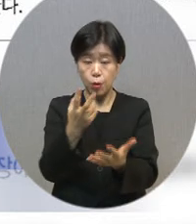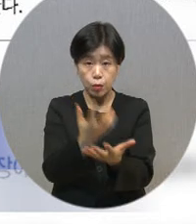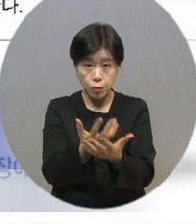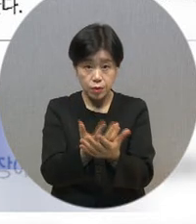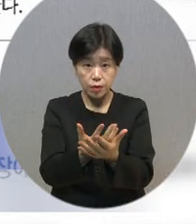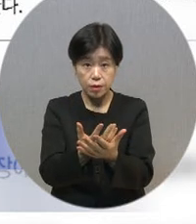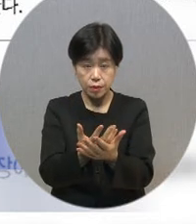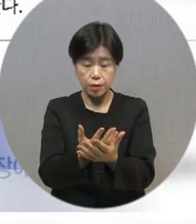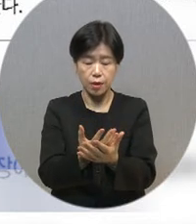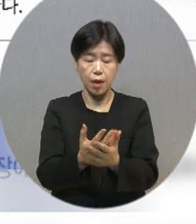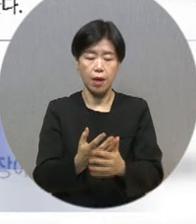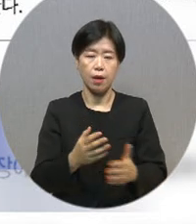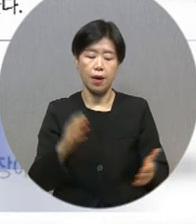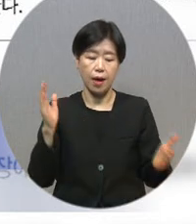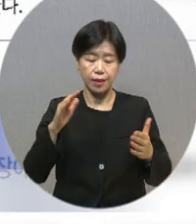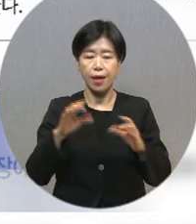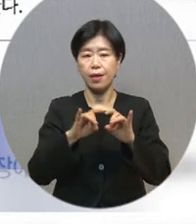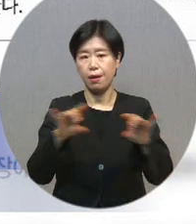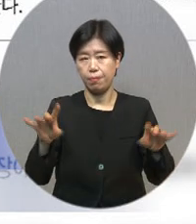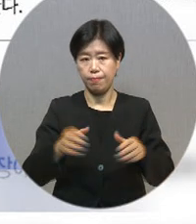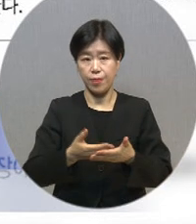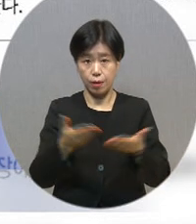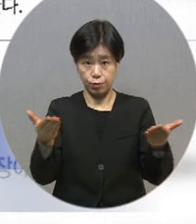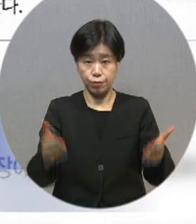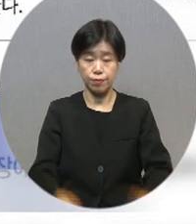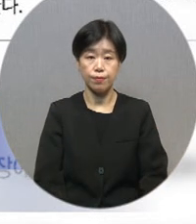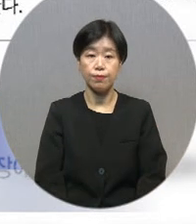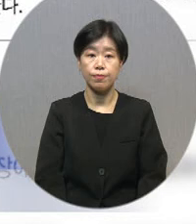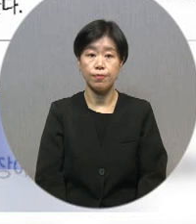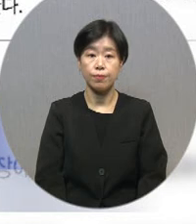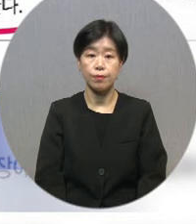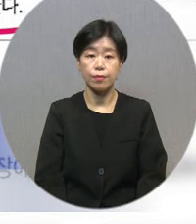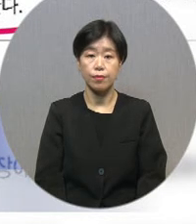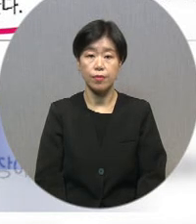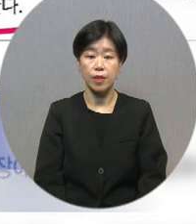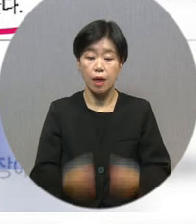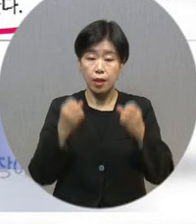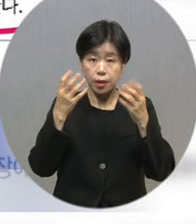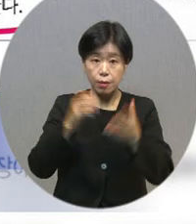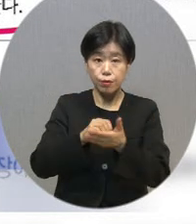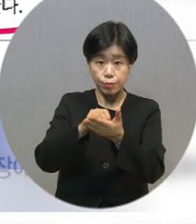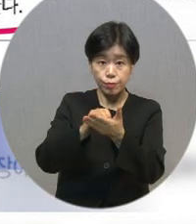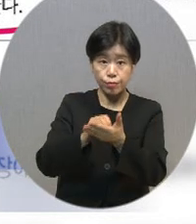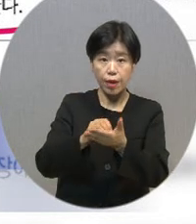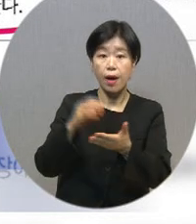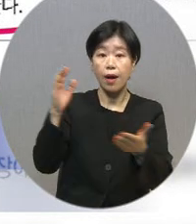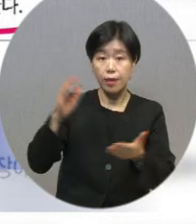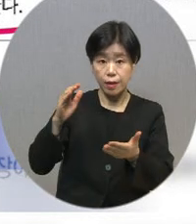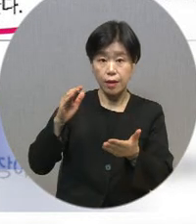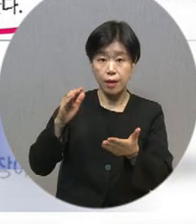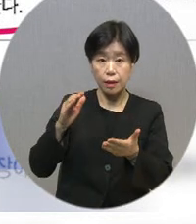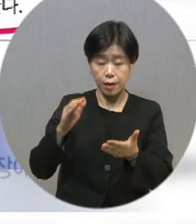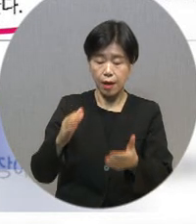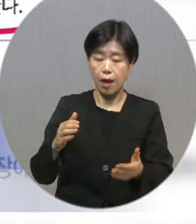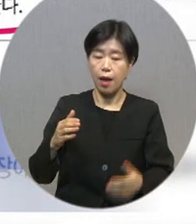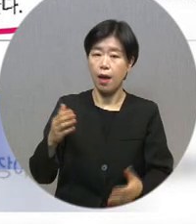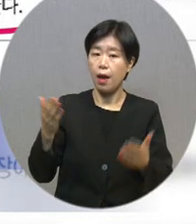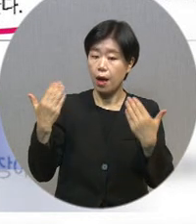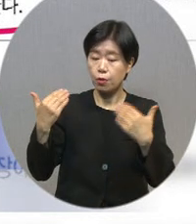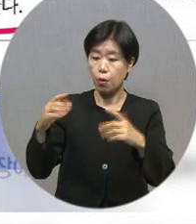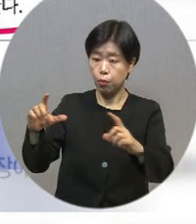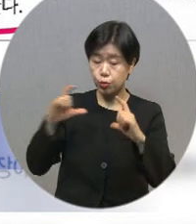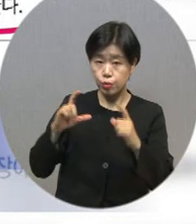학생과 학부모에게 개별 통지될 예정입니다 이후 신입생은 배치받은 학교별 입학 등록 기간에 맞춰